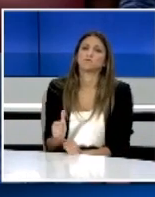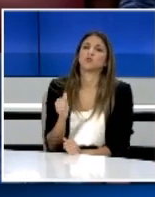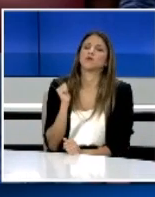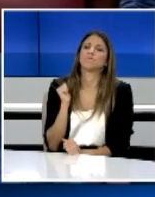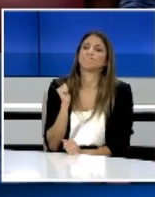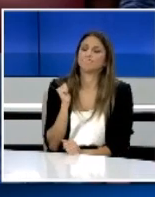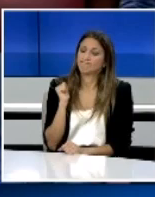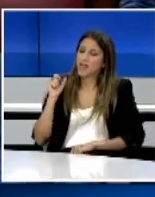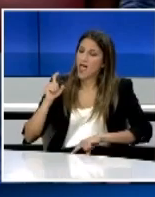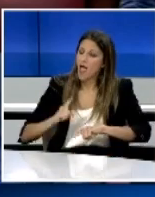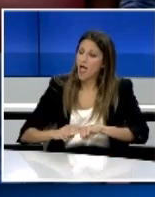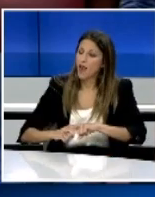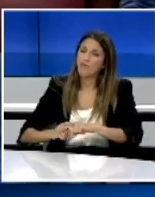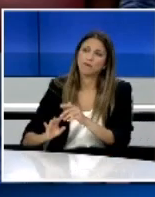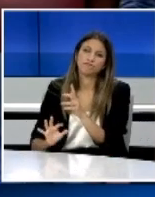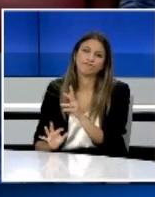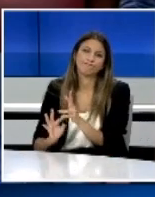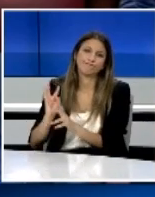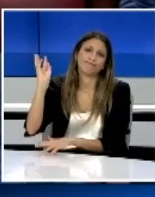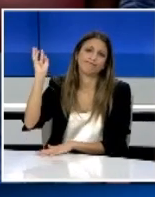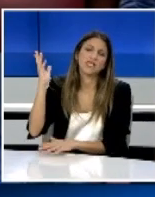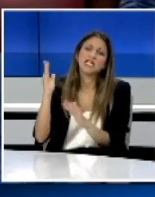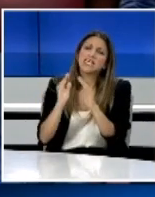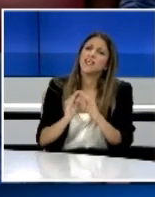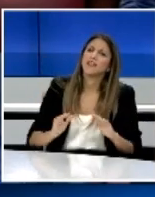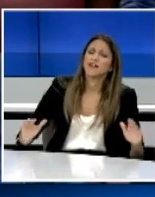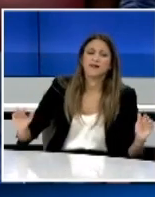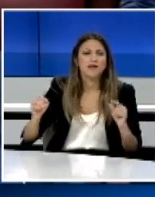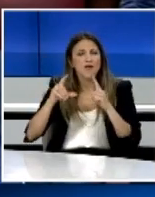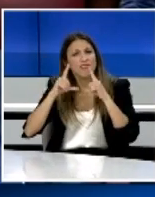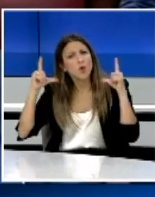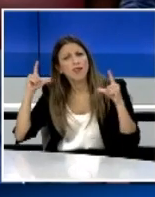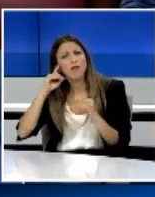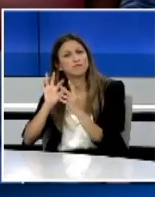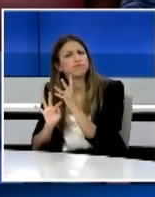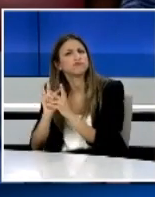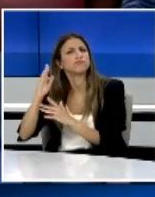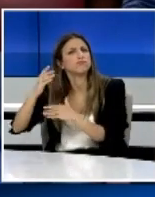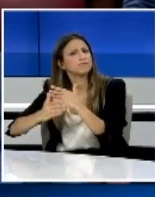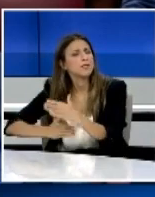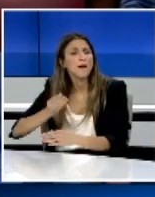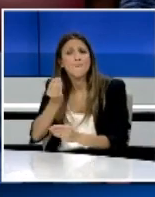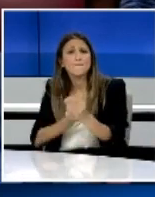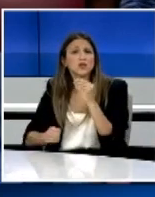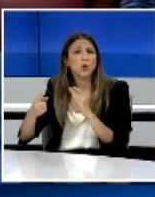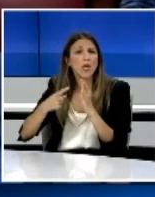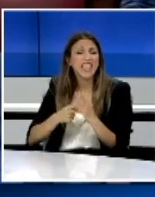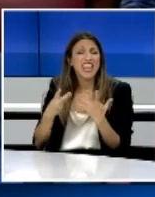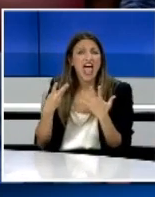μια ρότα κανονικότητας, κοινωνικής ειρήνης, δημοκρατίας και προόδου, ιδιαίτερα τη δεκαετία του